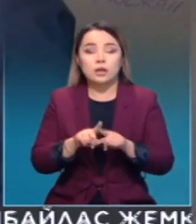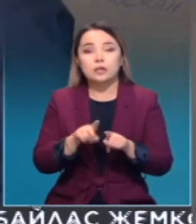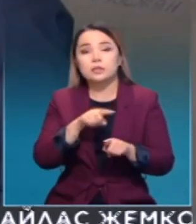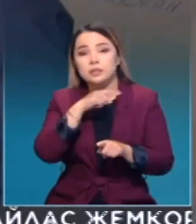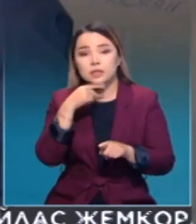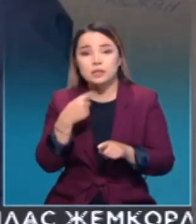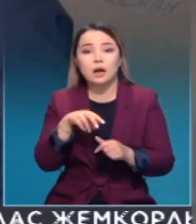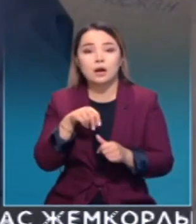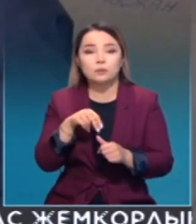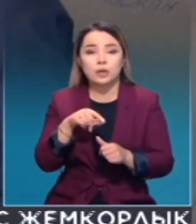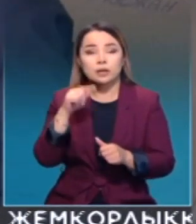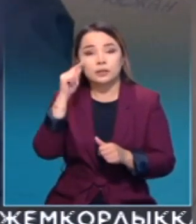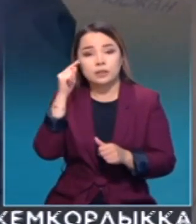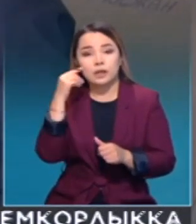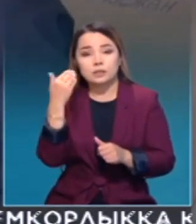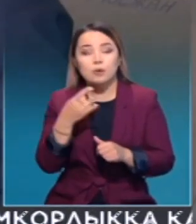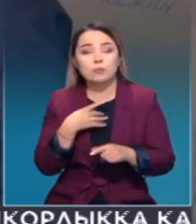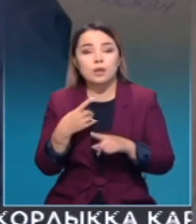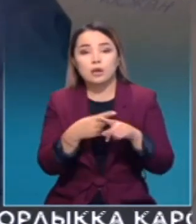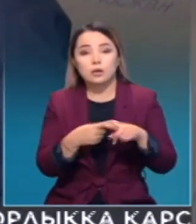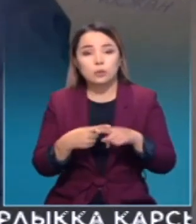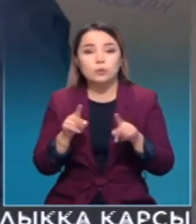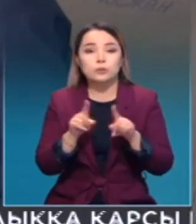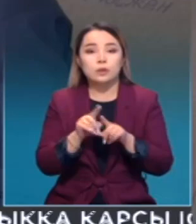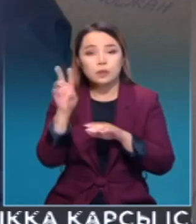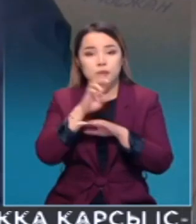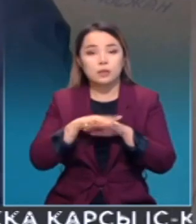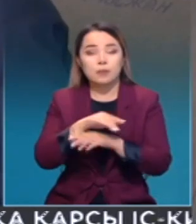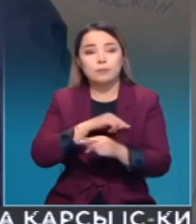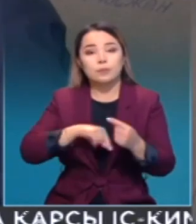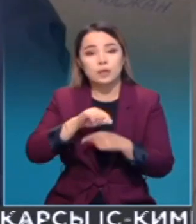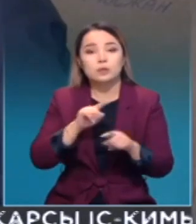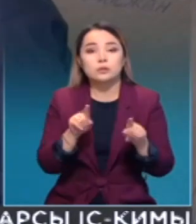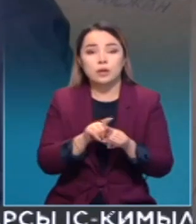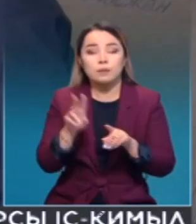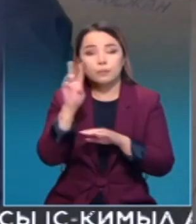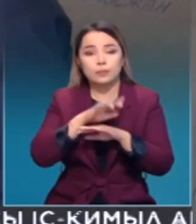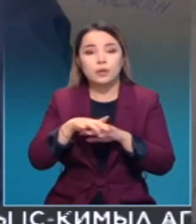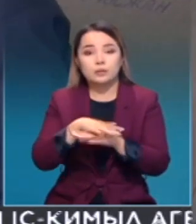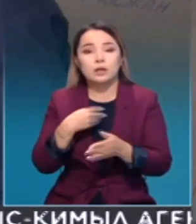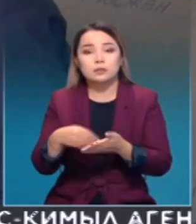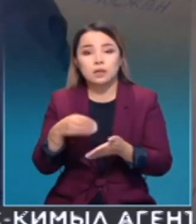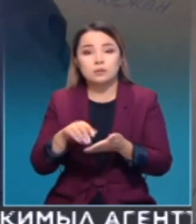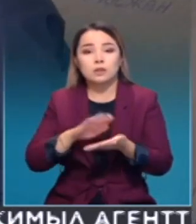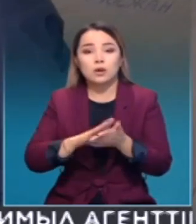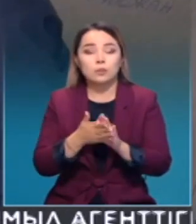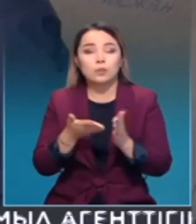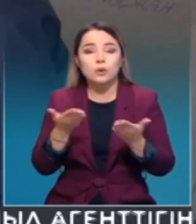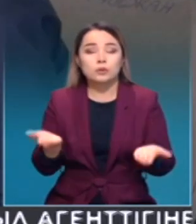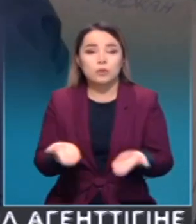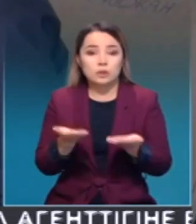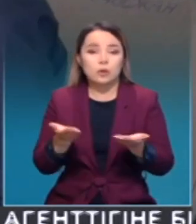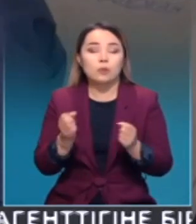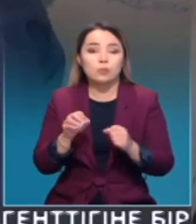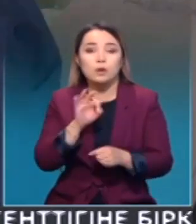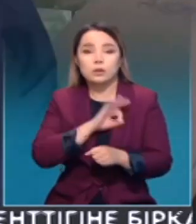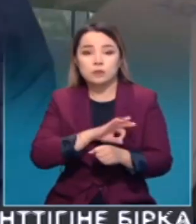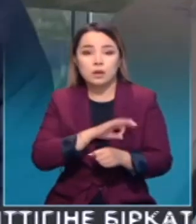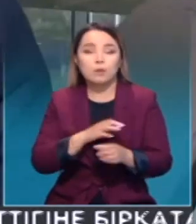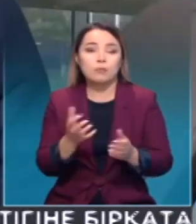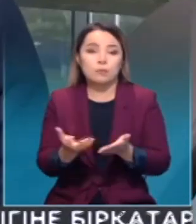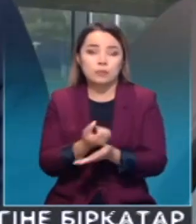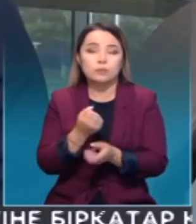Ресей, Армения, Қырғызстан, Беларусь секілді елдердің бизнесмендері де мемлекеттік сатып алуларға оп-оңай қатысып пайда таба